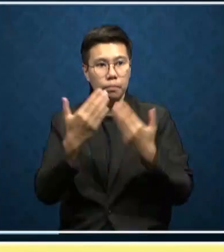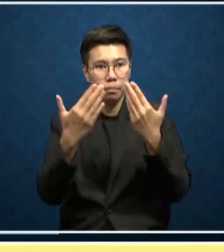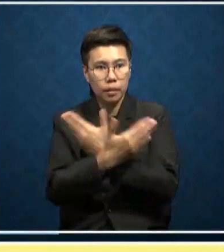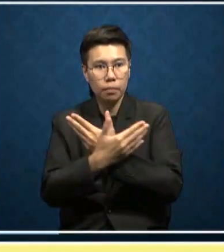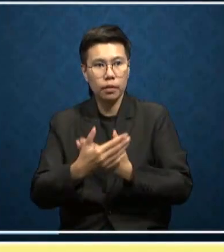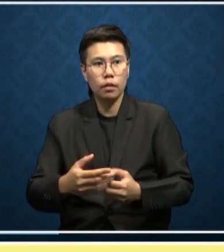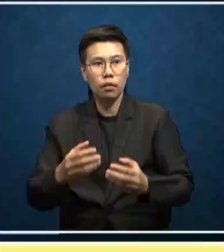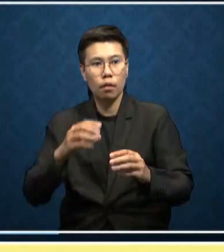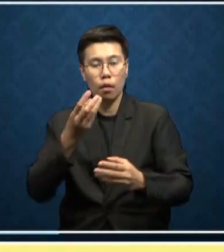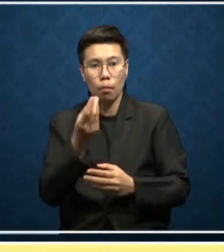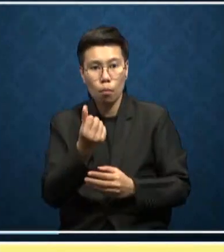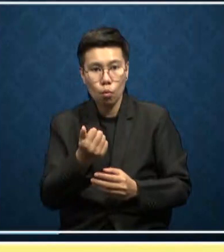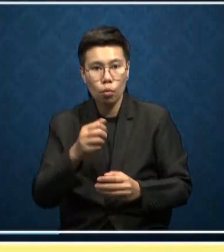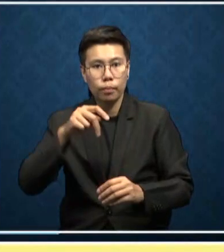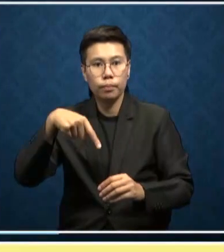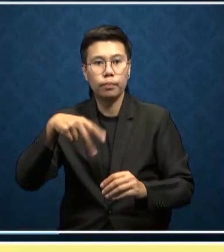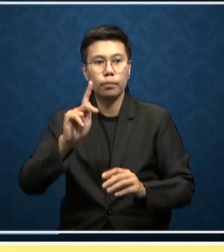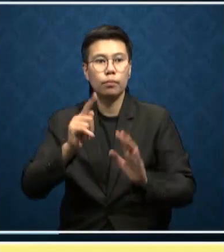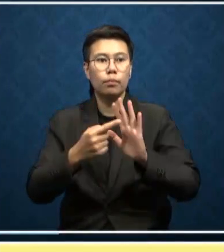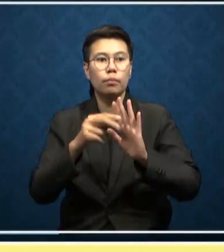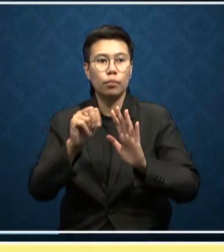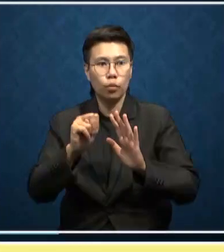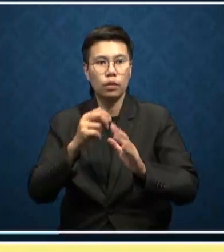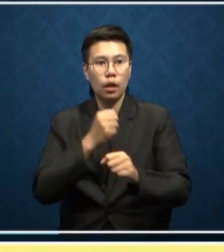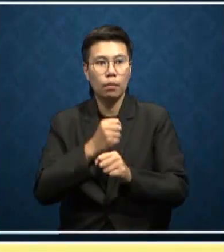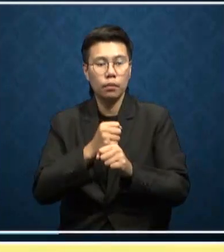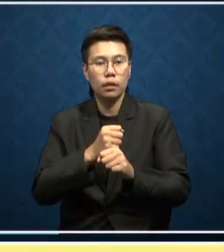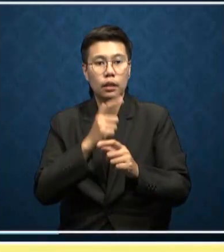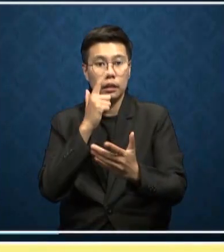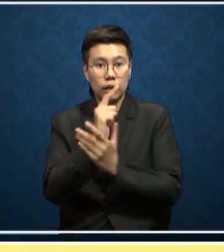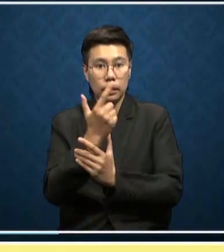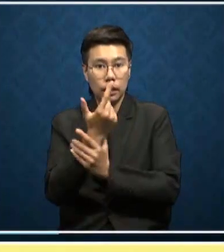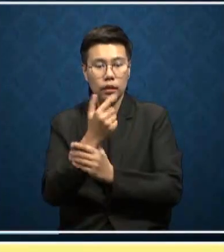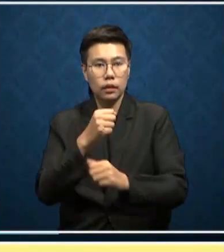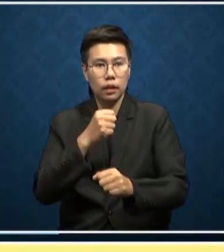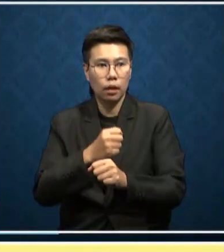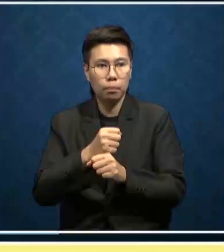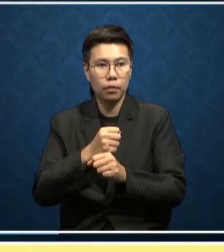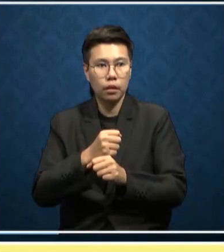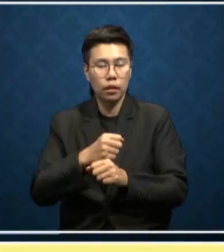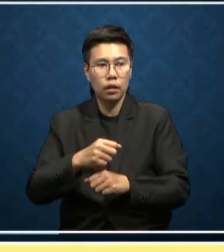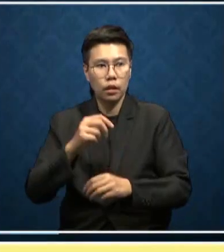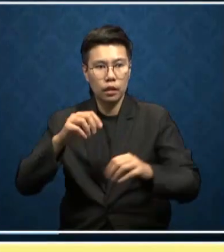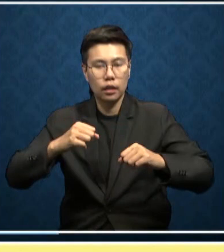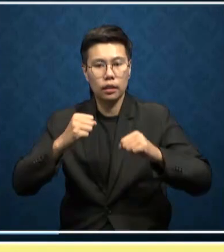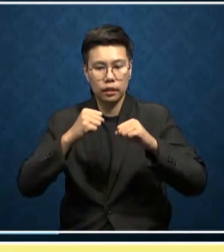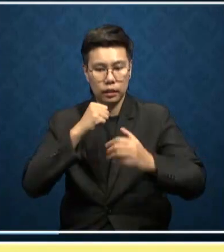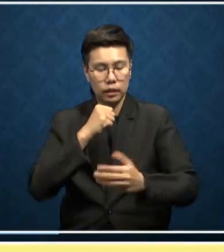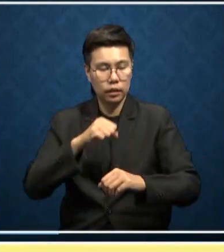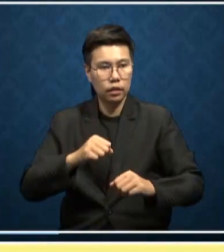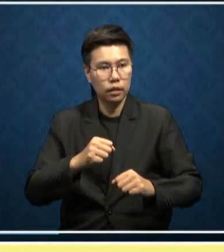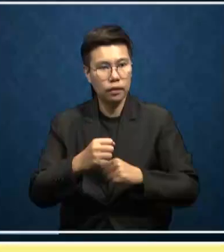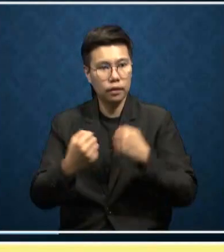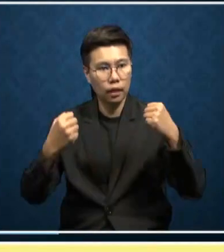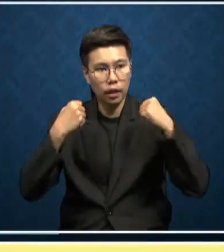เอ่อโครงเหล็กอะไรประมาณนี้ให้เกิดความแข็งแรงแล้วก็ให้คนได้เยี่ยมชมป่าแล้วก็ได้ตรวจตรา